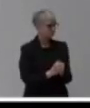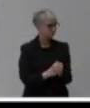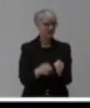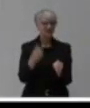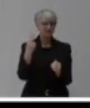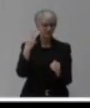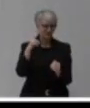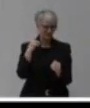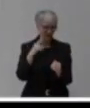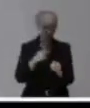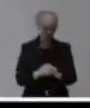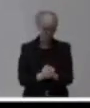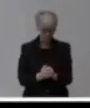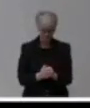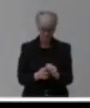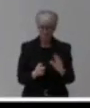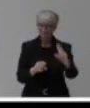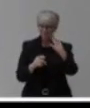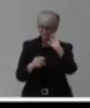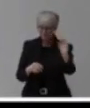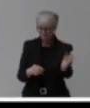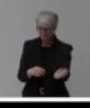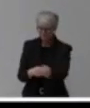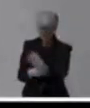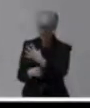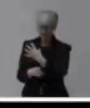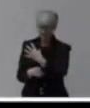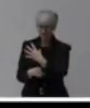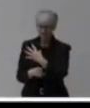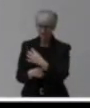Proviamo a vedere il cambio di slide.